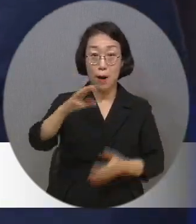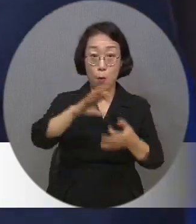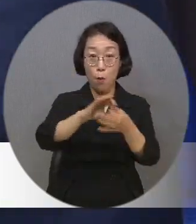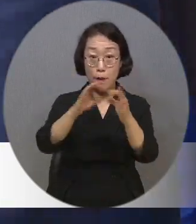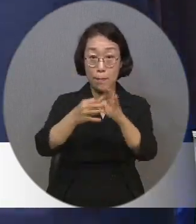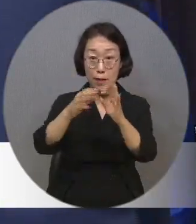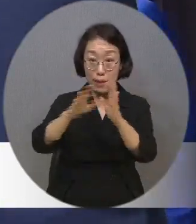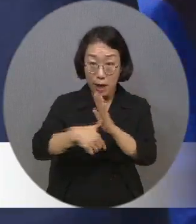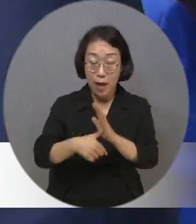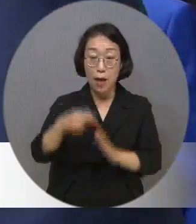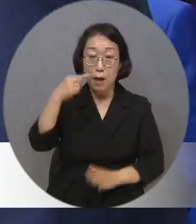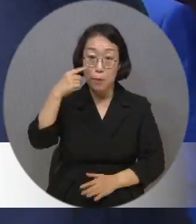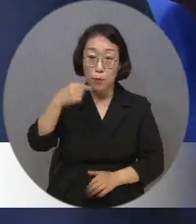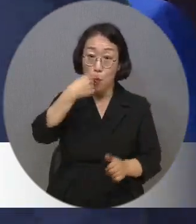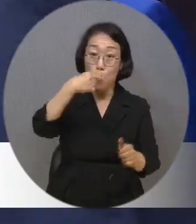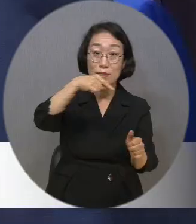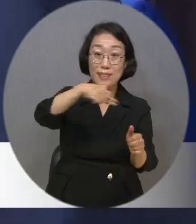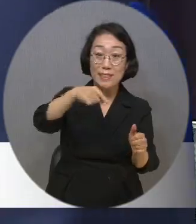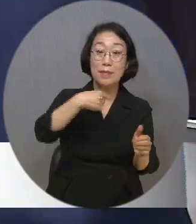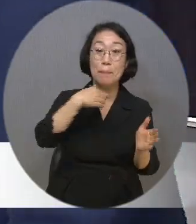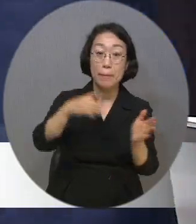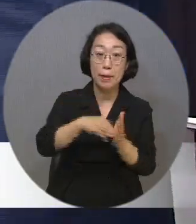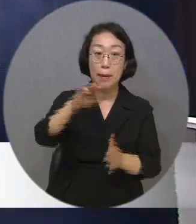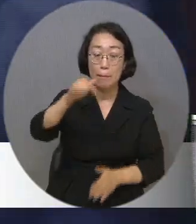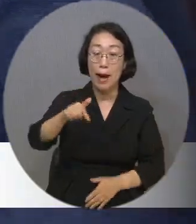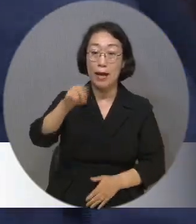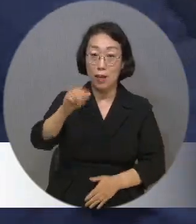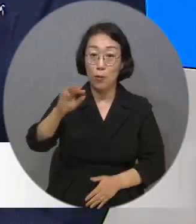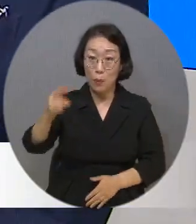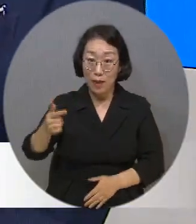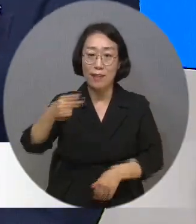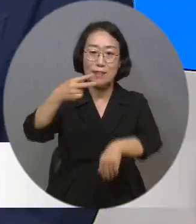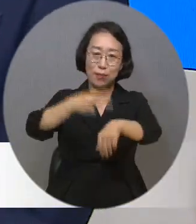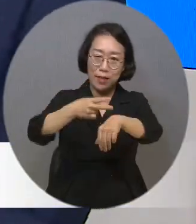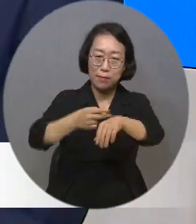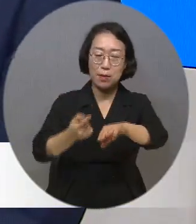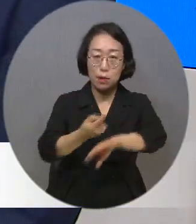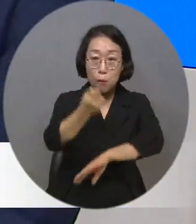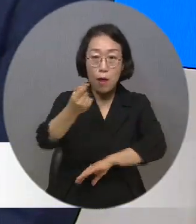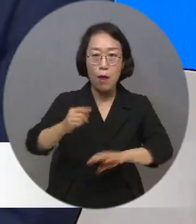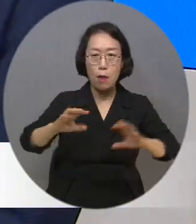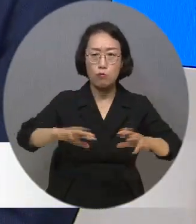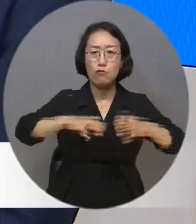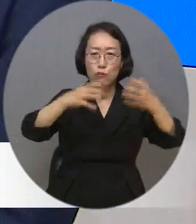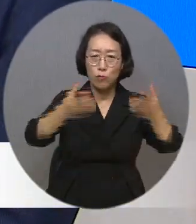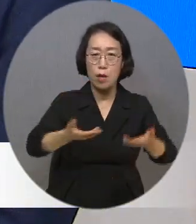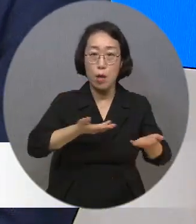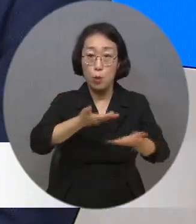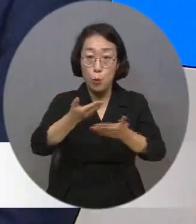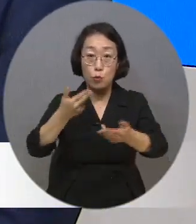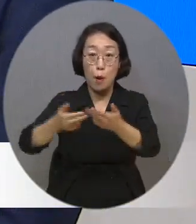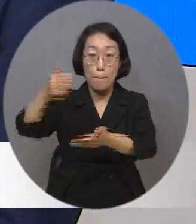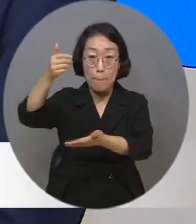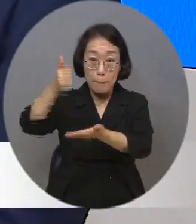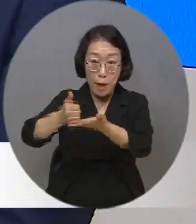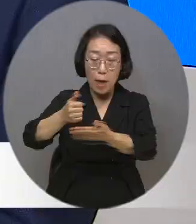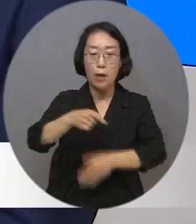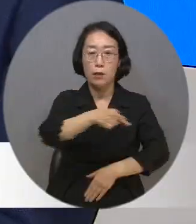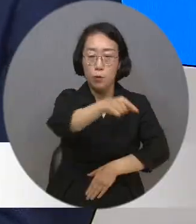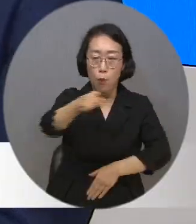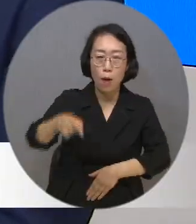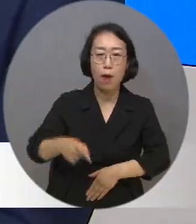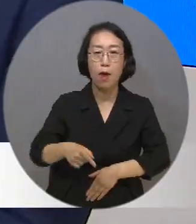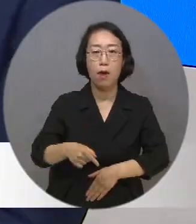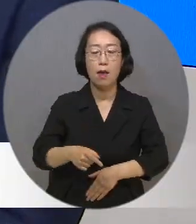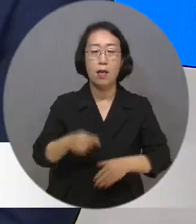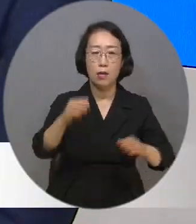미국 태권도팀 수석코치를 맡은 박은한 대사범을 비롯해 국제청소년교류협회 문용철 단장, 임원진과